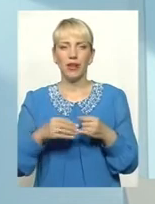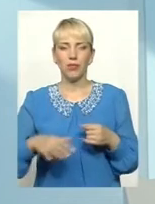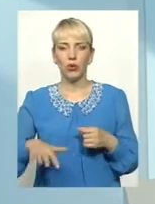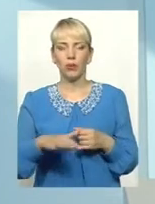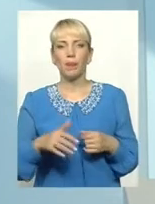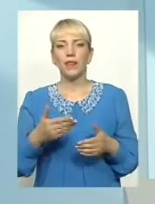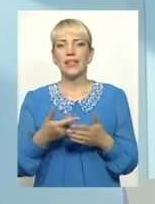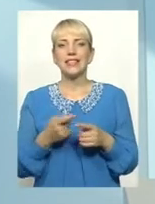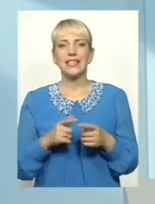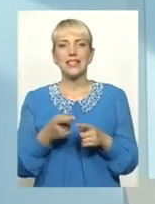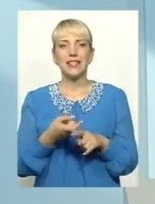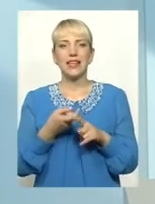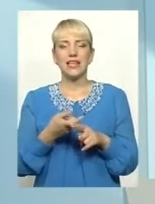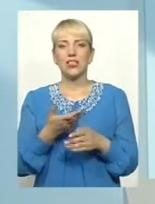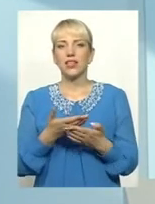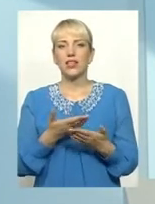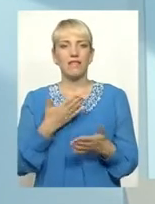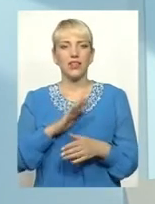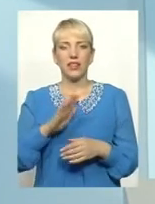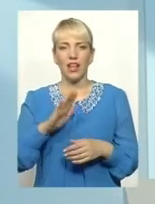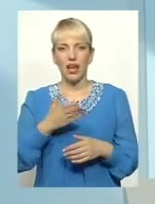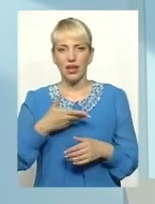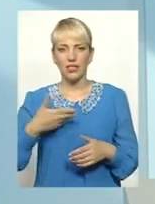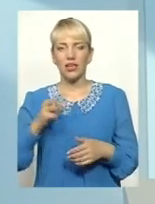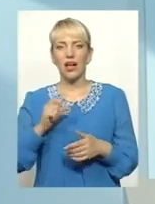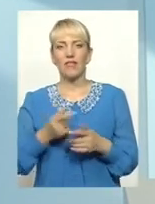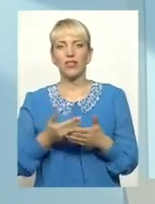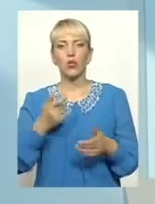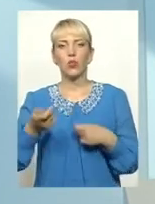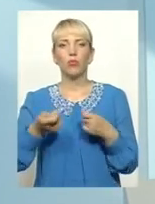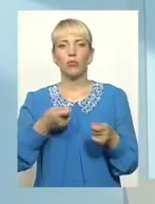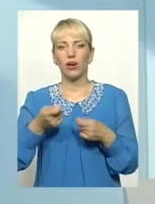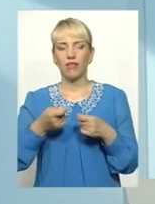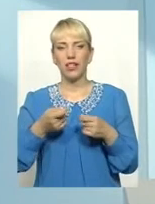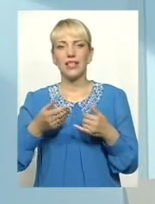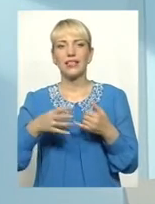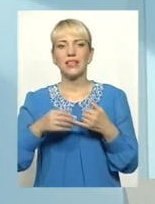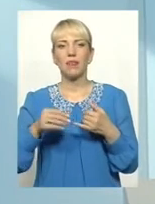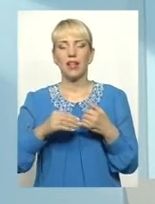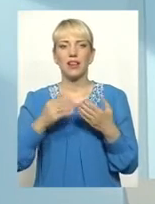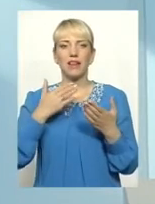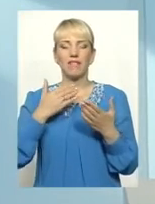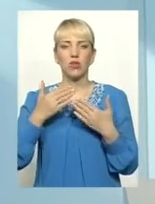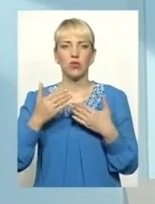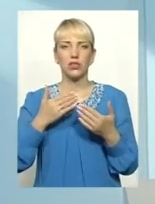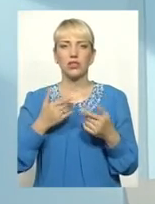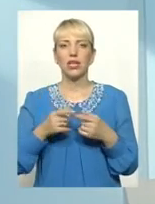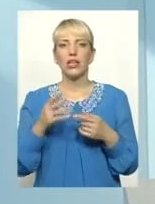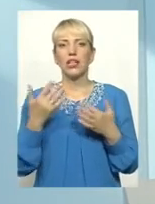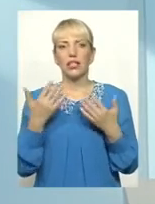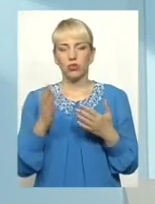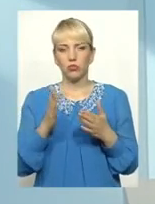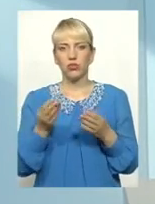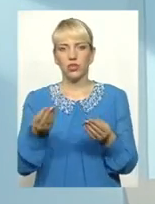від управління земельних відносин, від архітектури. Як тільки нам буде надано добро на земельну ділянку,